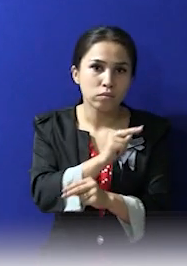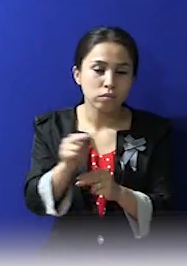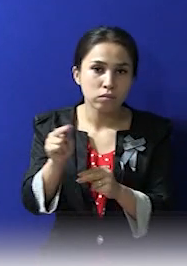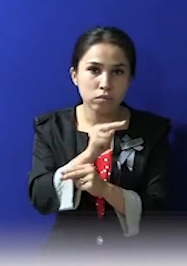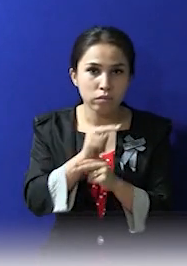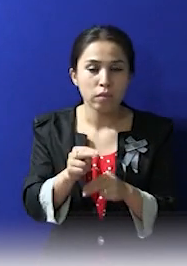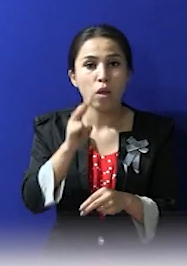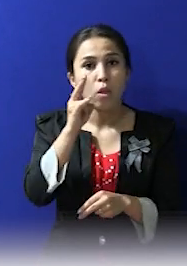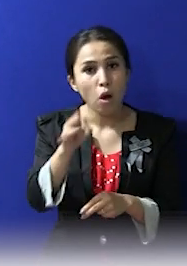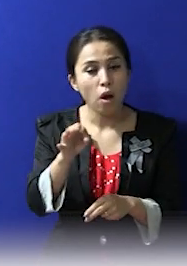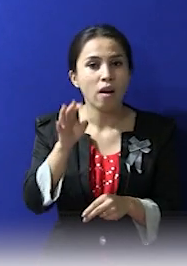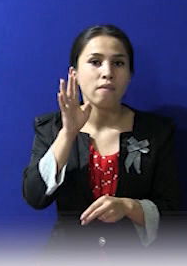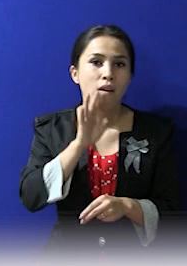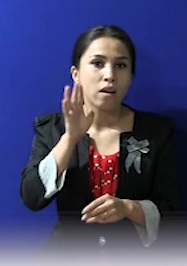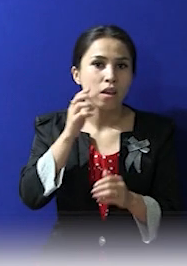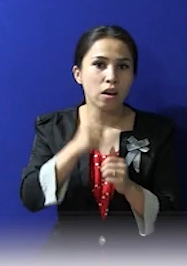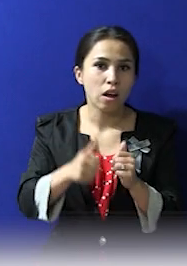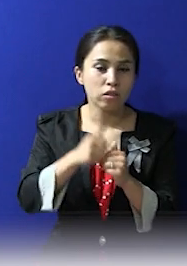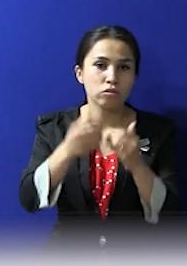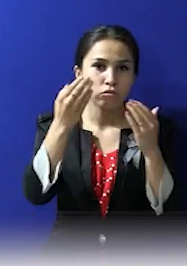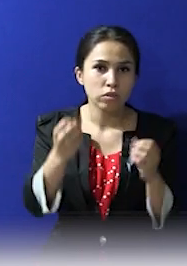еще 21,6 тысяч тонн,